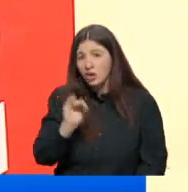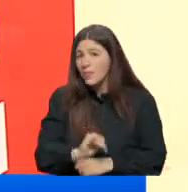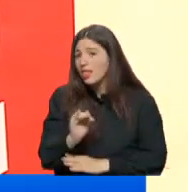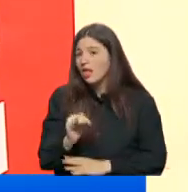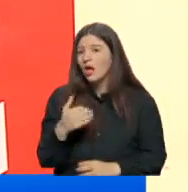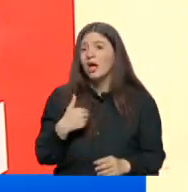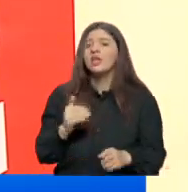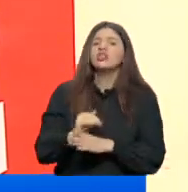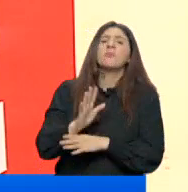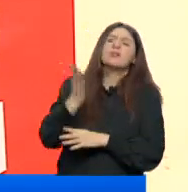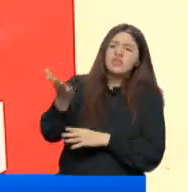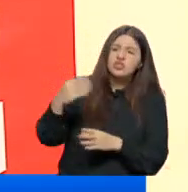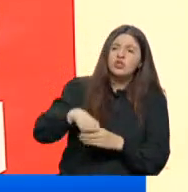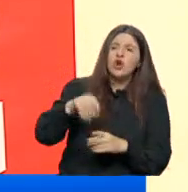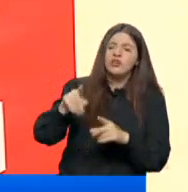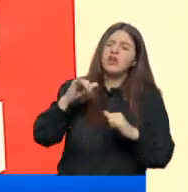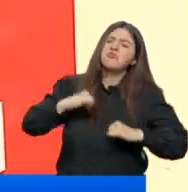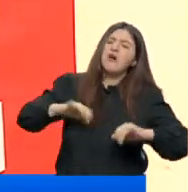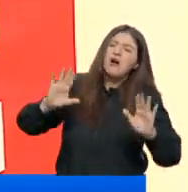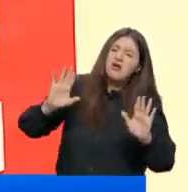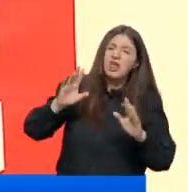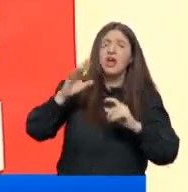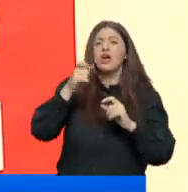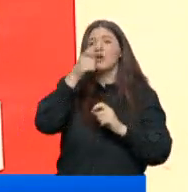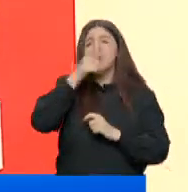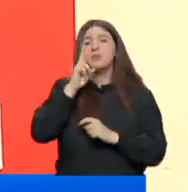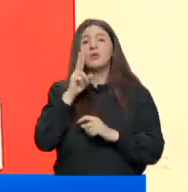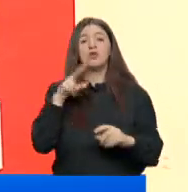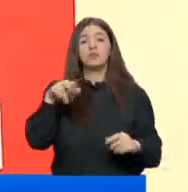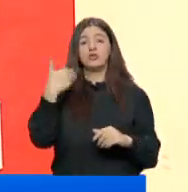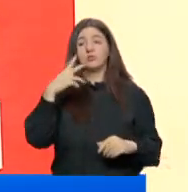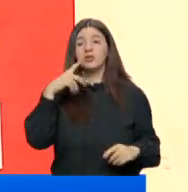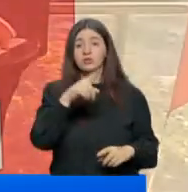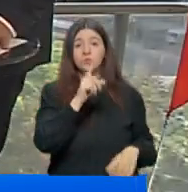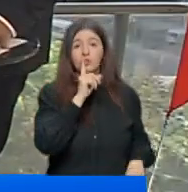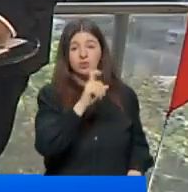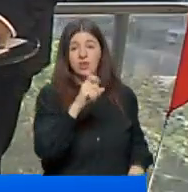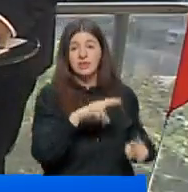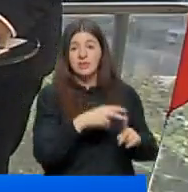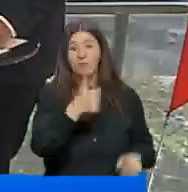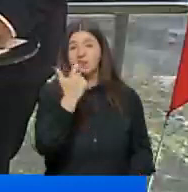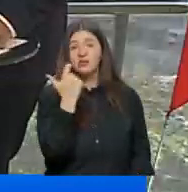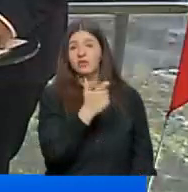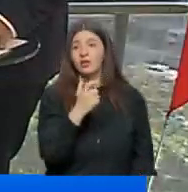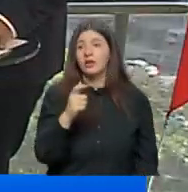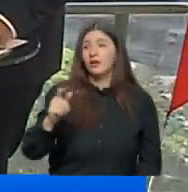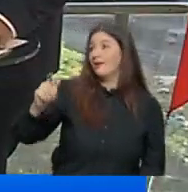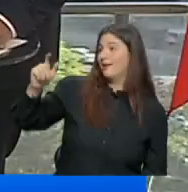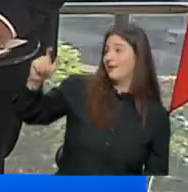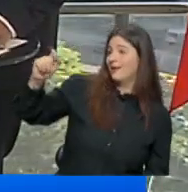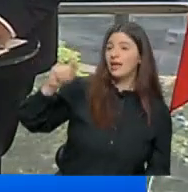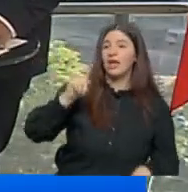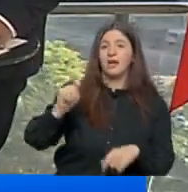mı? Yaşamadığı için onlar için dünya rahat. Gerçekten Türkiye'ye baktığımızda şöyle dışarıda. Siz bu soruyu sorduğunuzda Sayın Nebati ne yaptı? Selfie çekiyordu o anda.